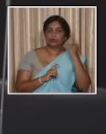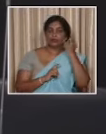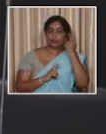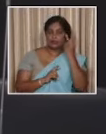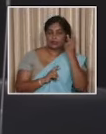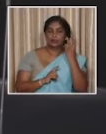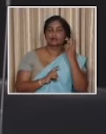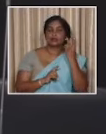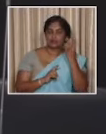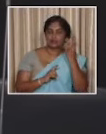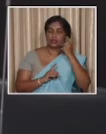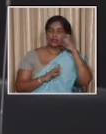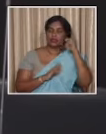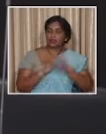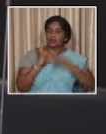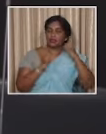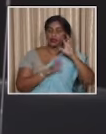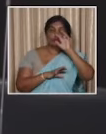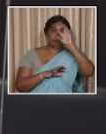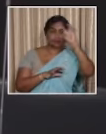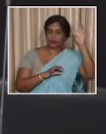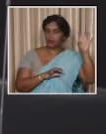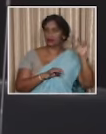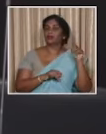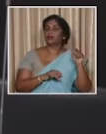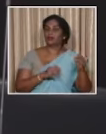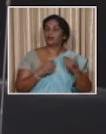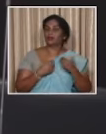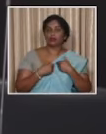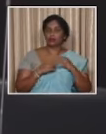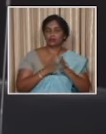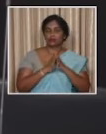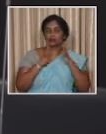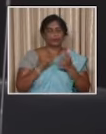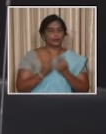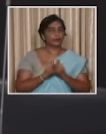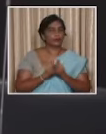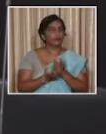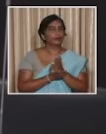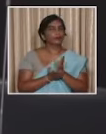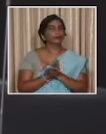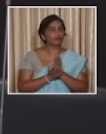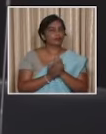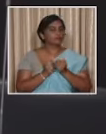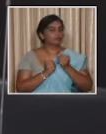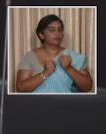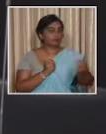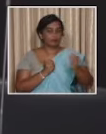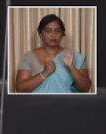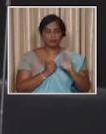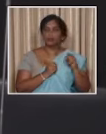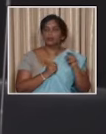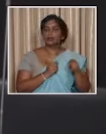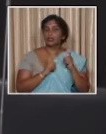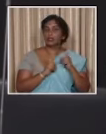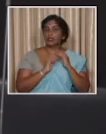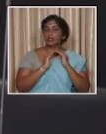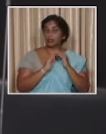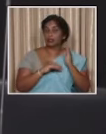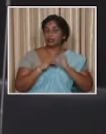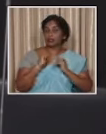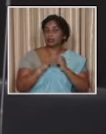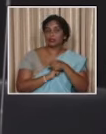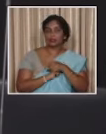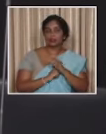සිංගප්පූරුව, අනිත් ජපානය, ලෝකයේ අනිත් හැම රටකම අපිට වඩා විශාල වේගයෙන් දුම්රිය ඉස්සරහට ගමන් කරලා තියෙන්නේ මේ දෙපාර්තමේන්තු ක්‍රමයට